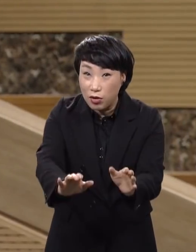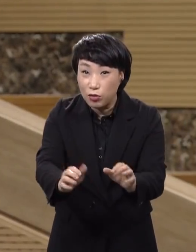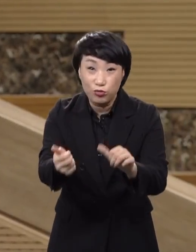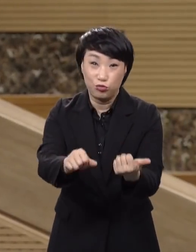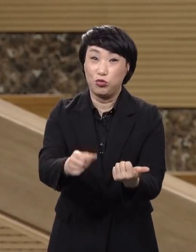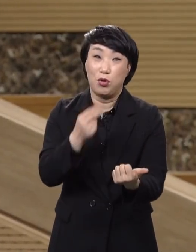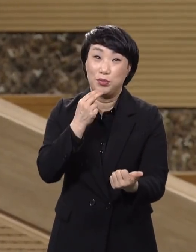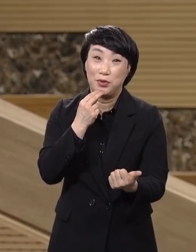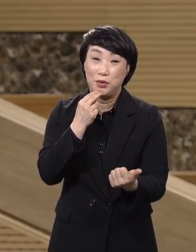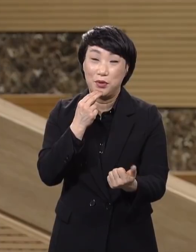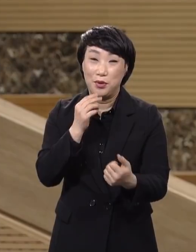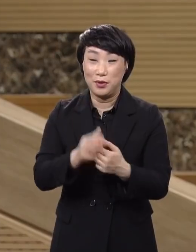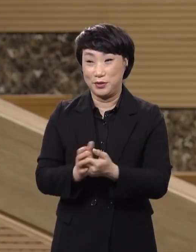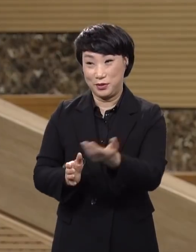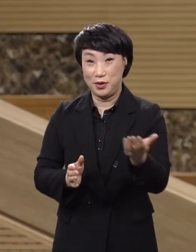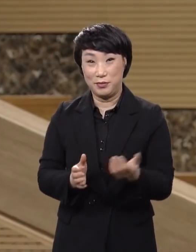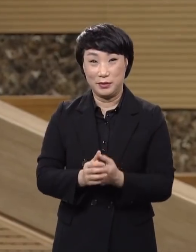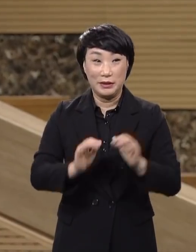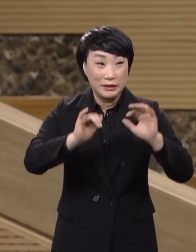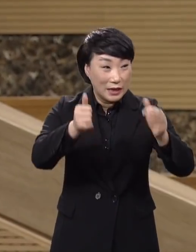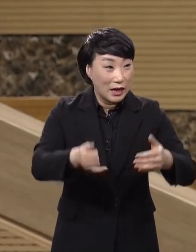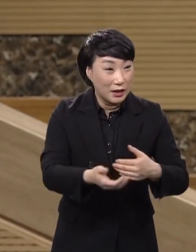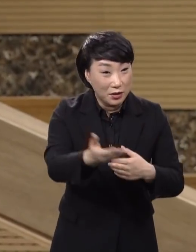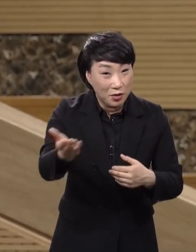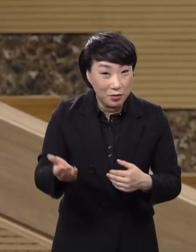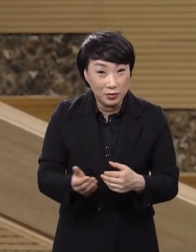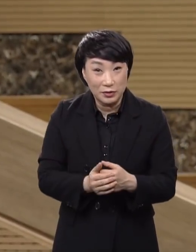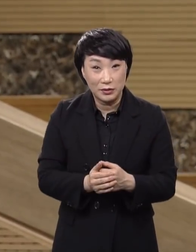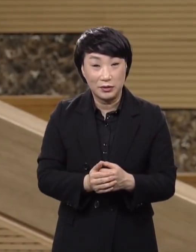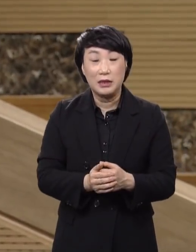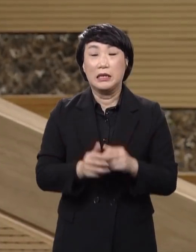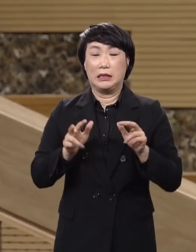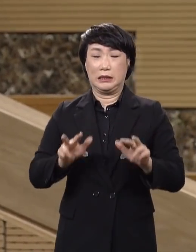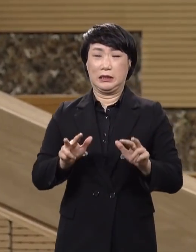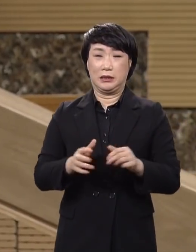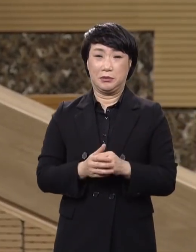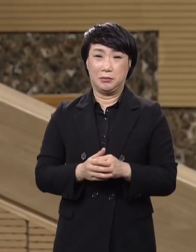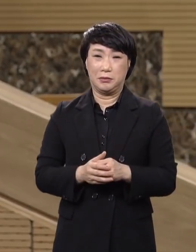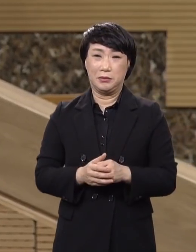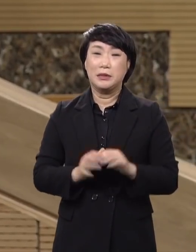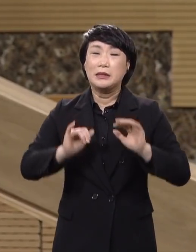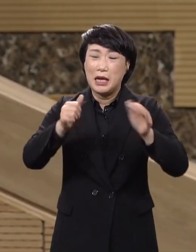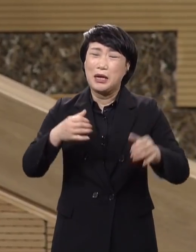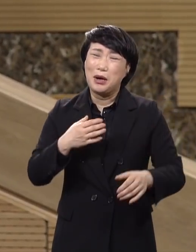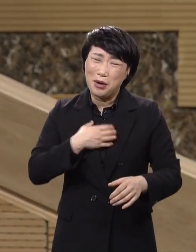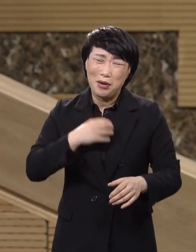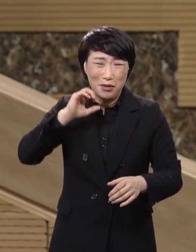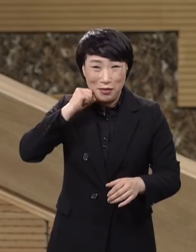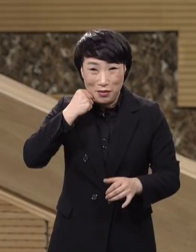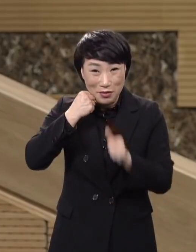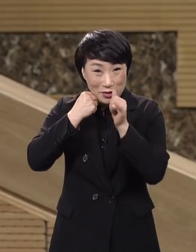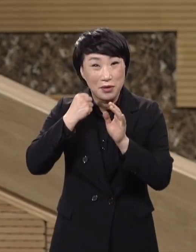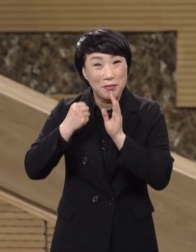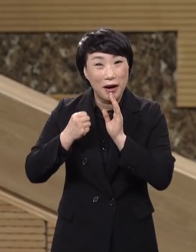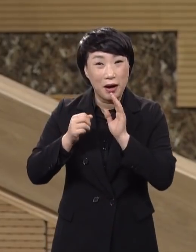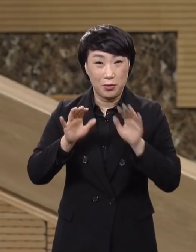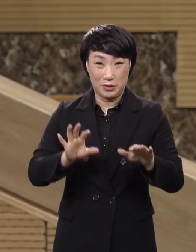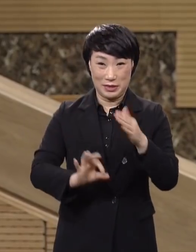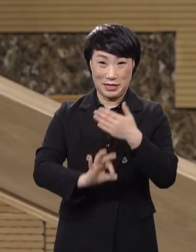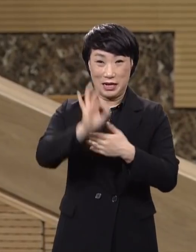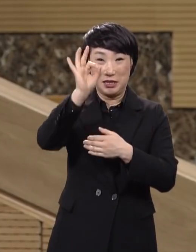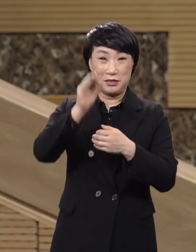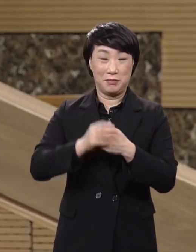않았어요. 여러분, 이 세상에서 지금 이 험한 세상, 오늘 아침에